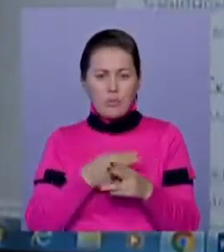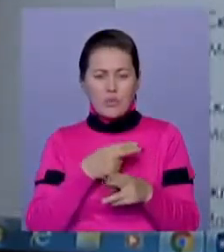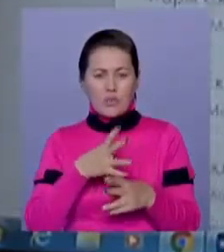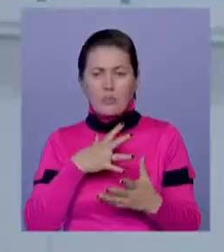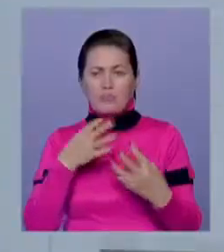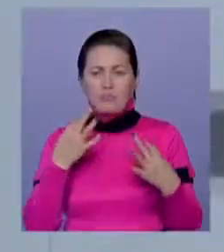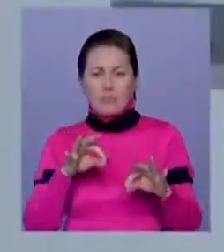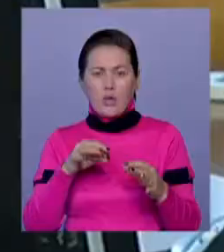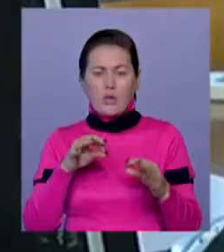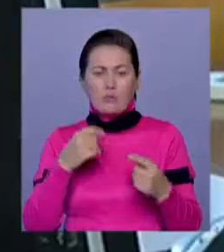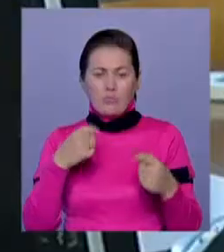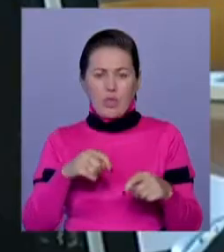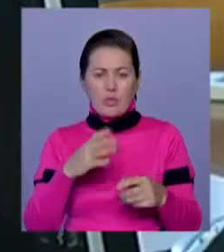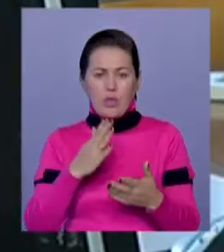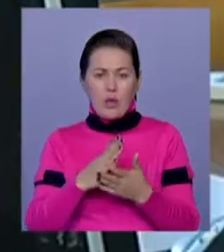сатылады.